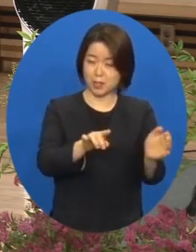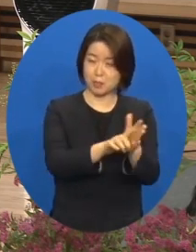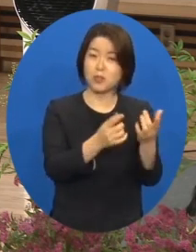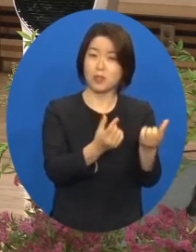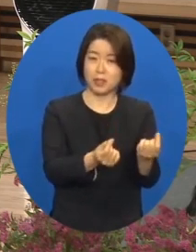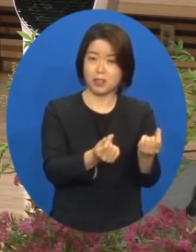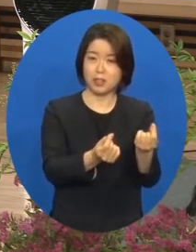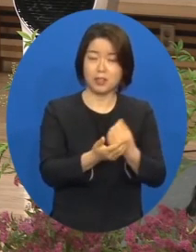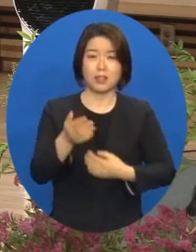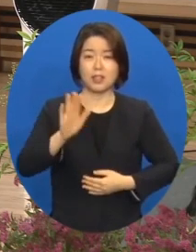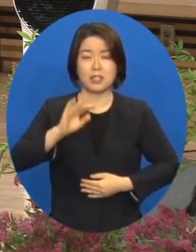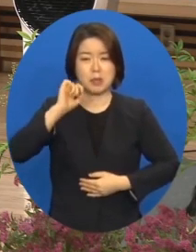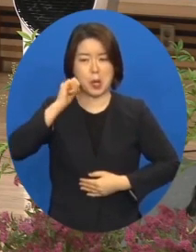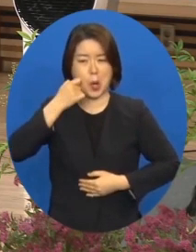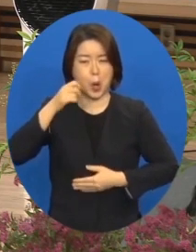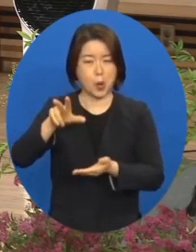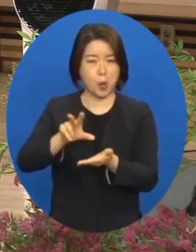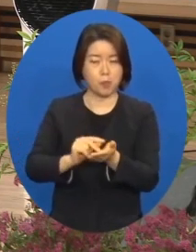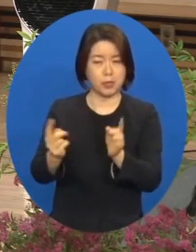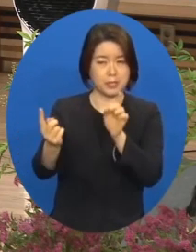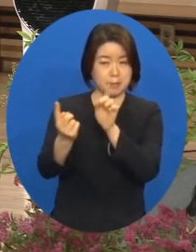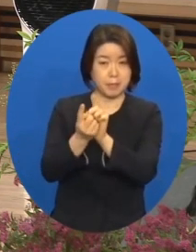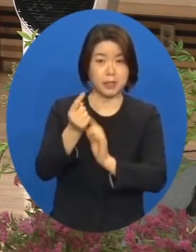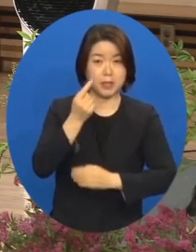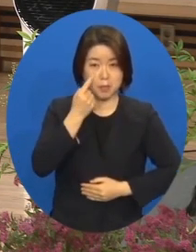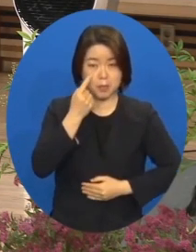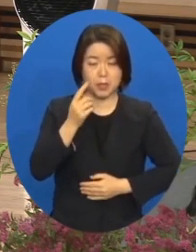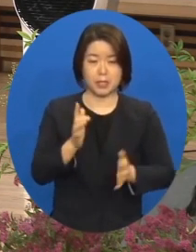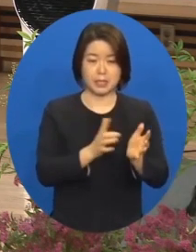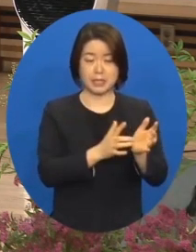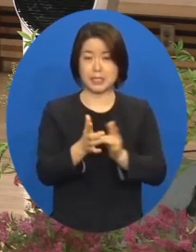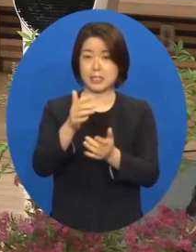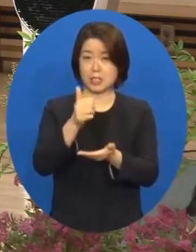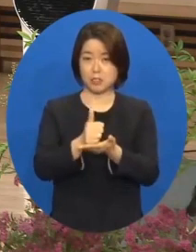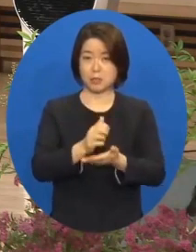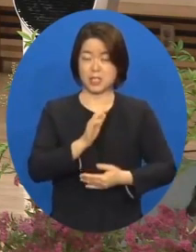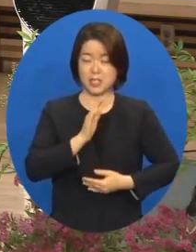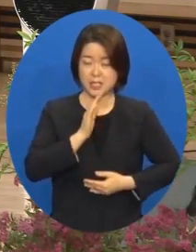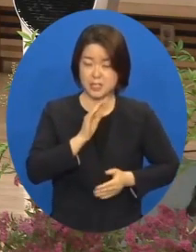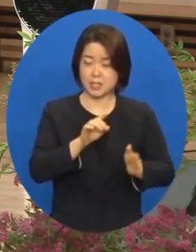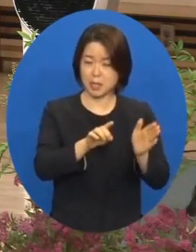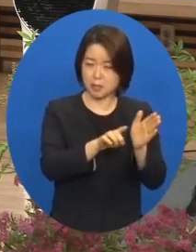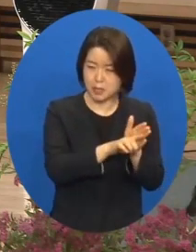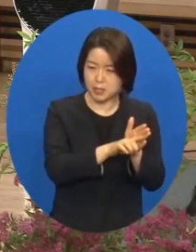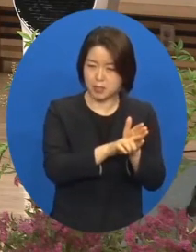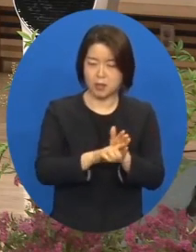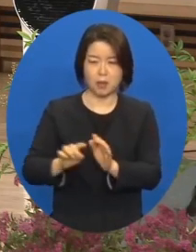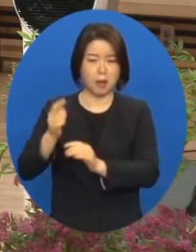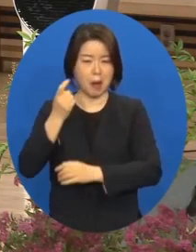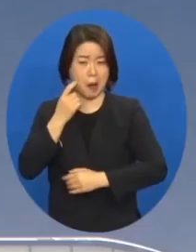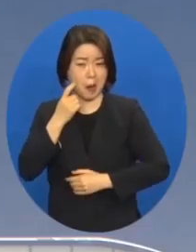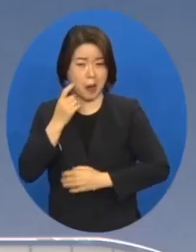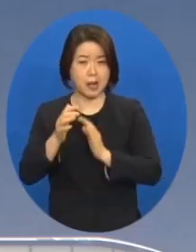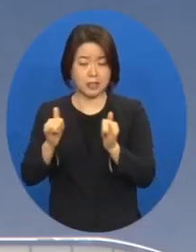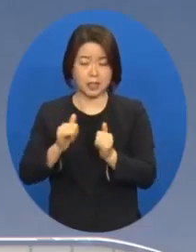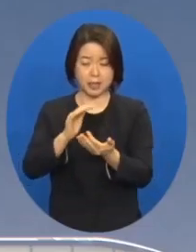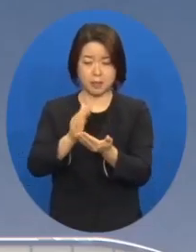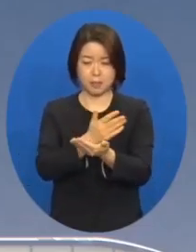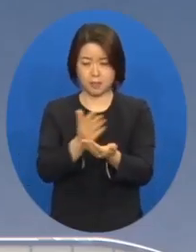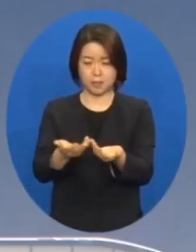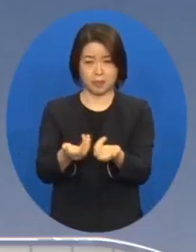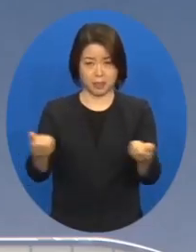문제에 부딪혀 보면 예수 믿는 사람, 진짜 예수님을 믿은 것은 아닌 사람이 갈라집니다.